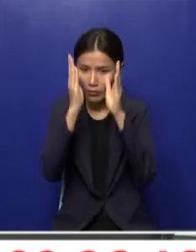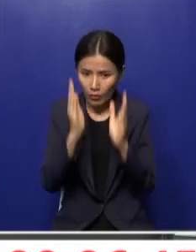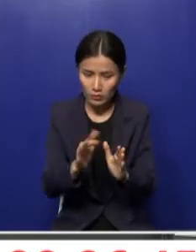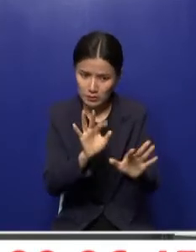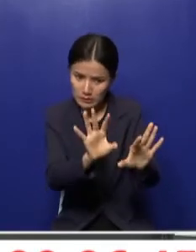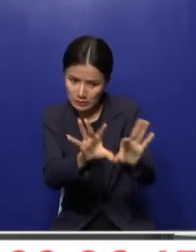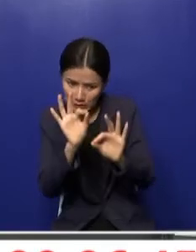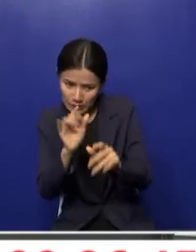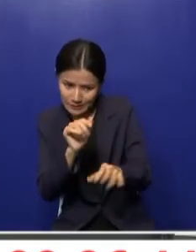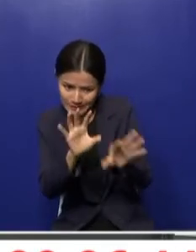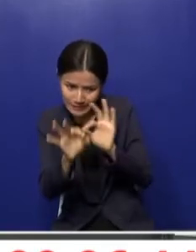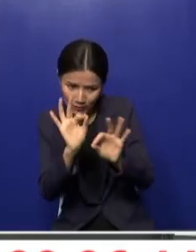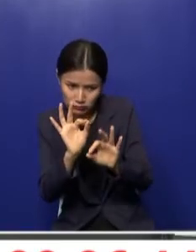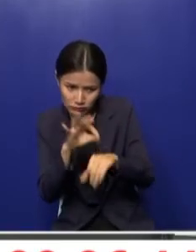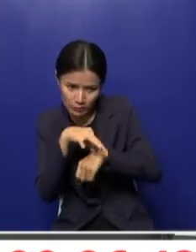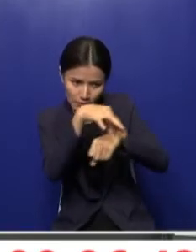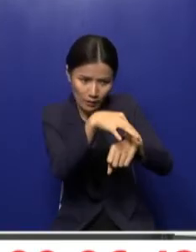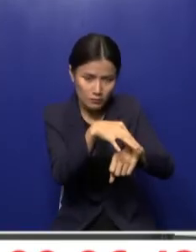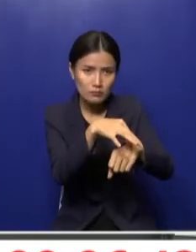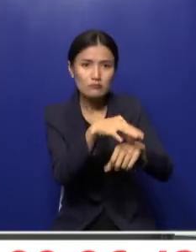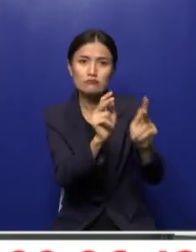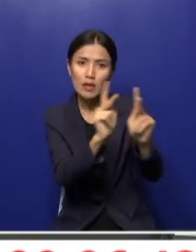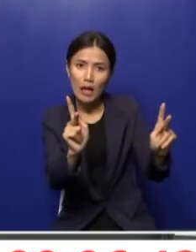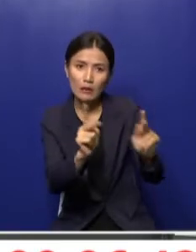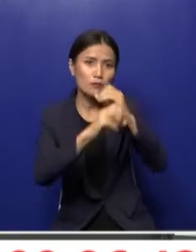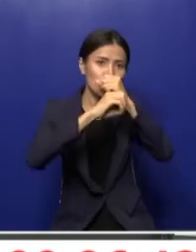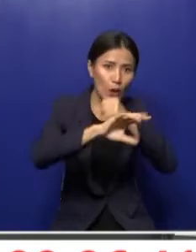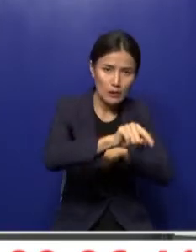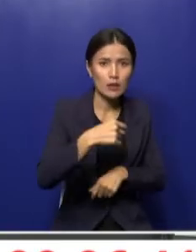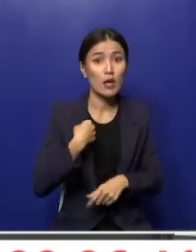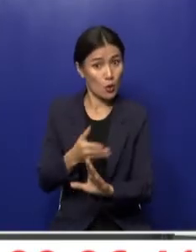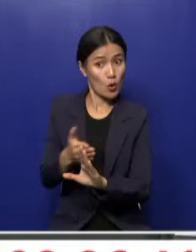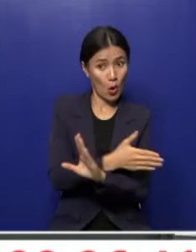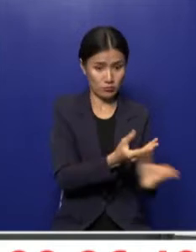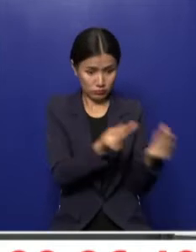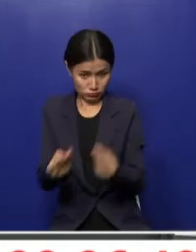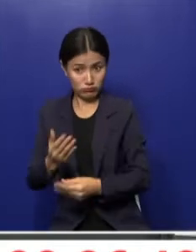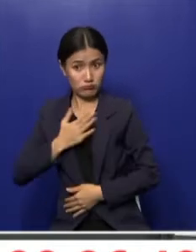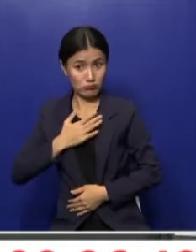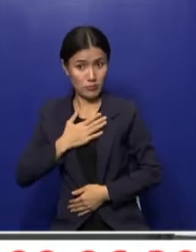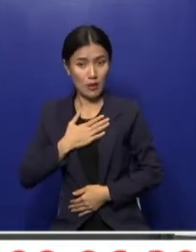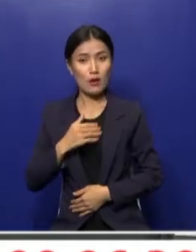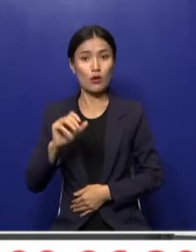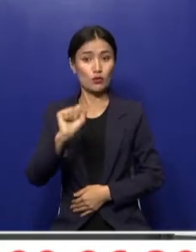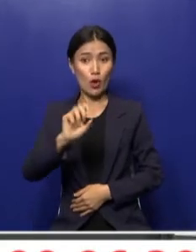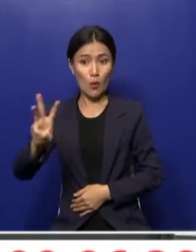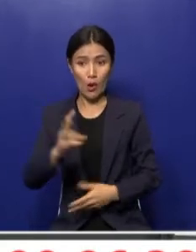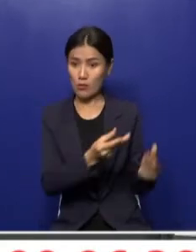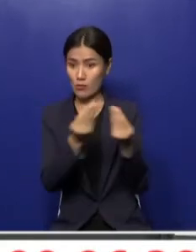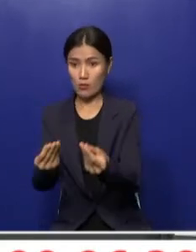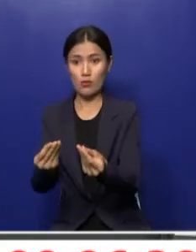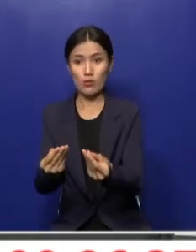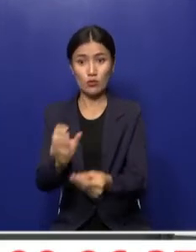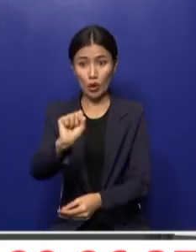เข้าไปเป็นกชก่อนที่จะส่งมาวุฒิสภานอกจากนี้อยากจะขอเรียนให้ทราบ